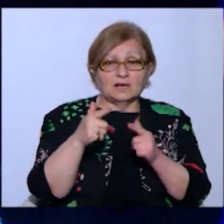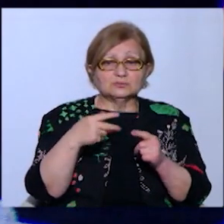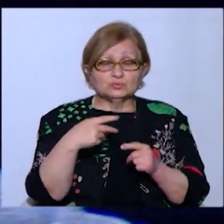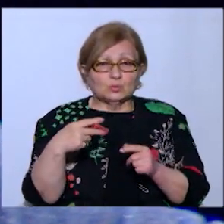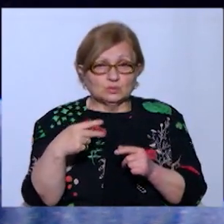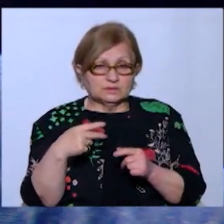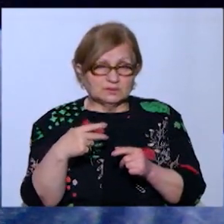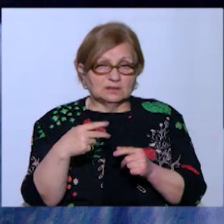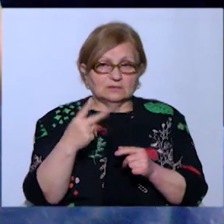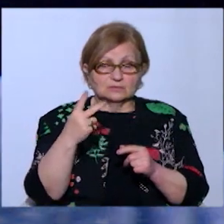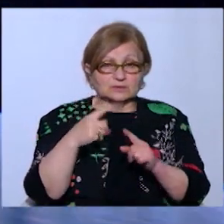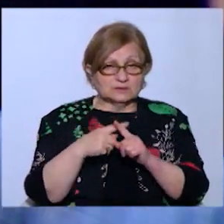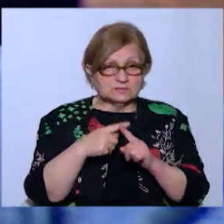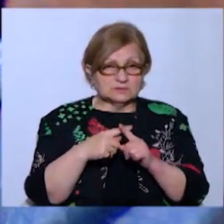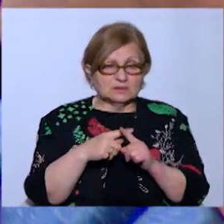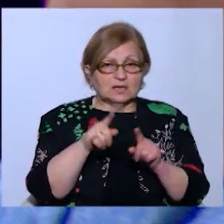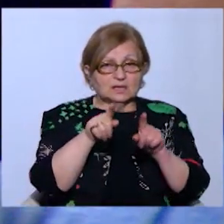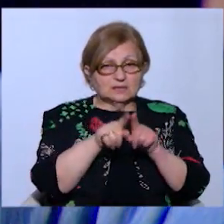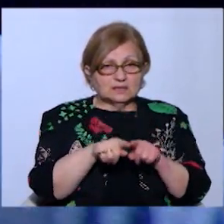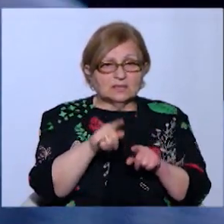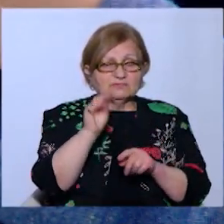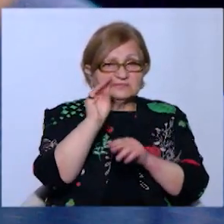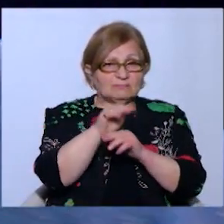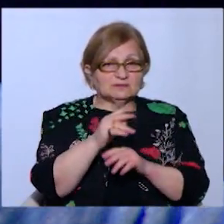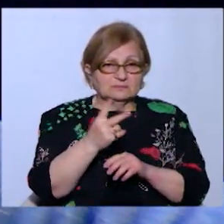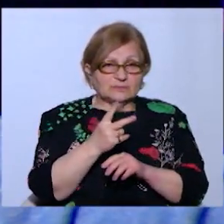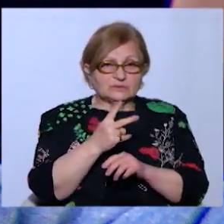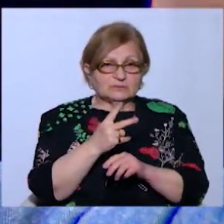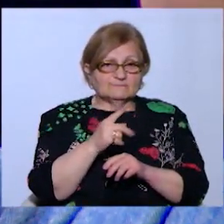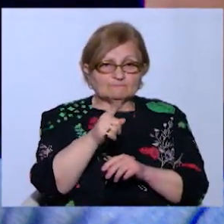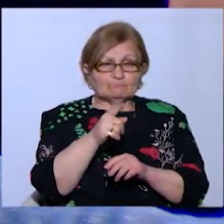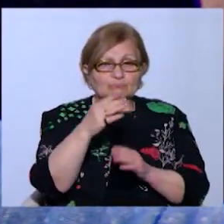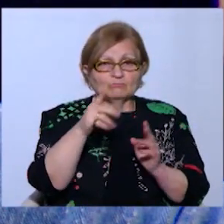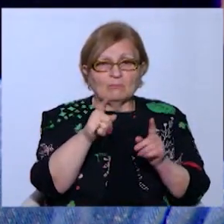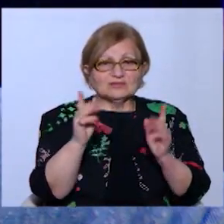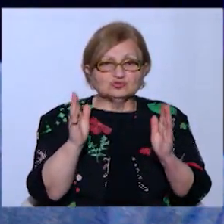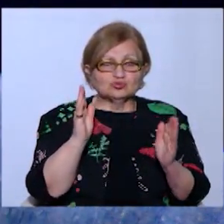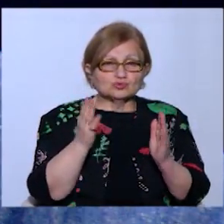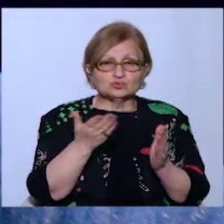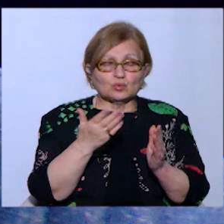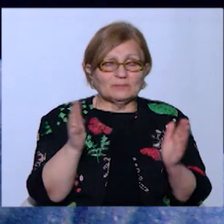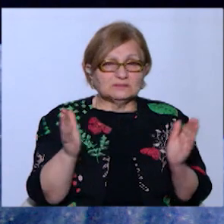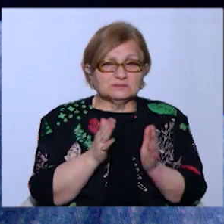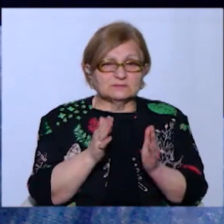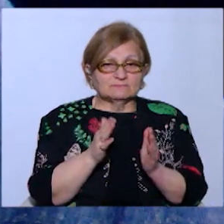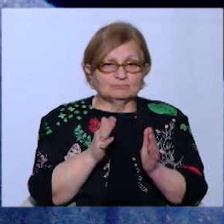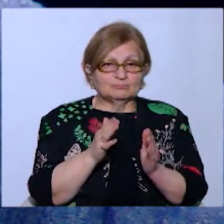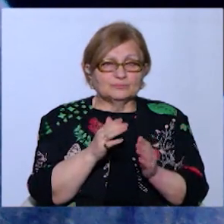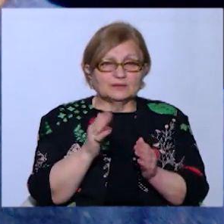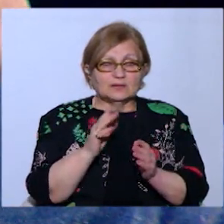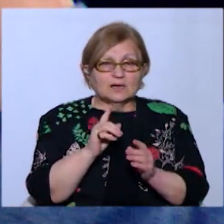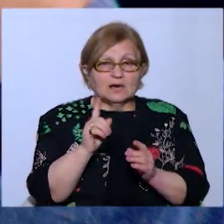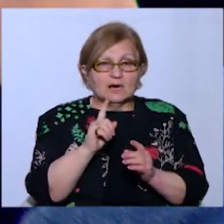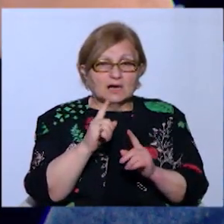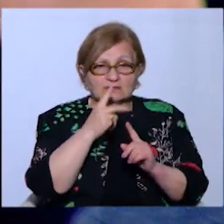2x-ზე და შესაბამისად პირობის დამატება დაჭირდება მათ შორის რომელიც უფრო ნაკლებია. ანუ x კვადრატ მინუს